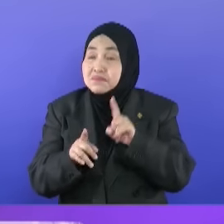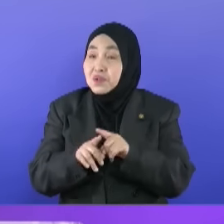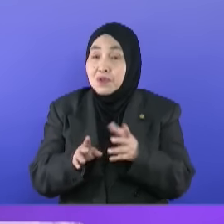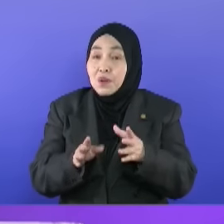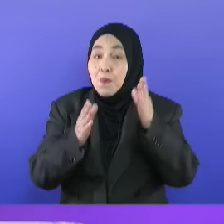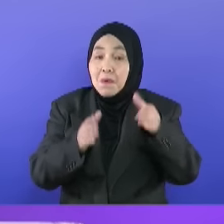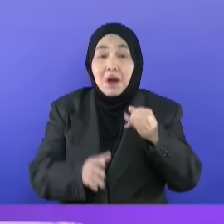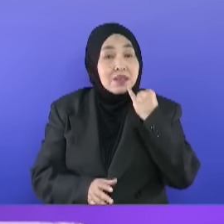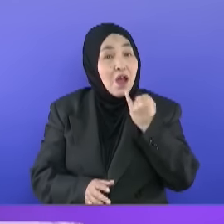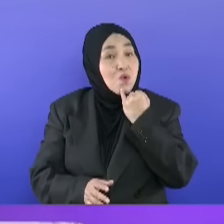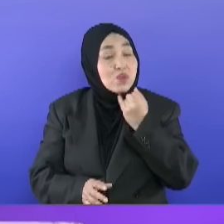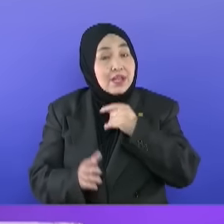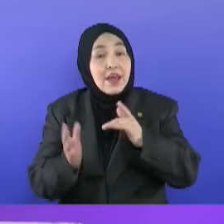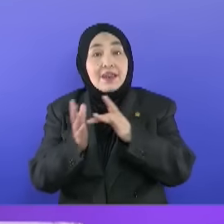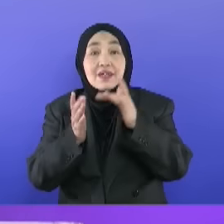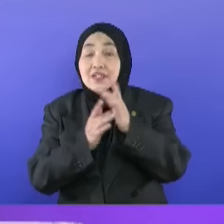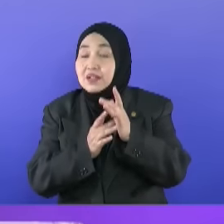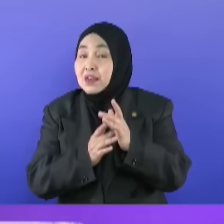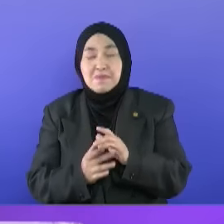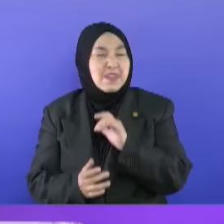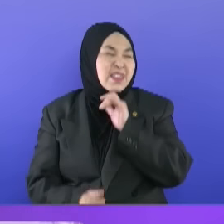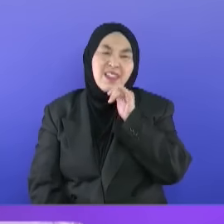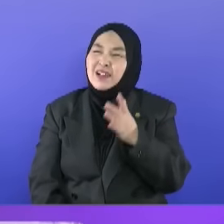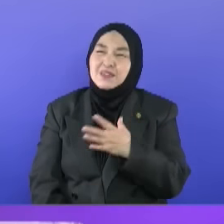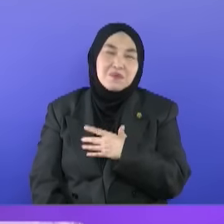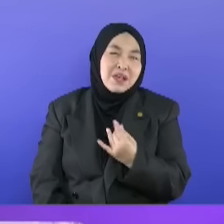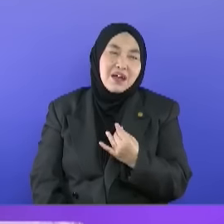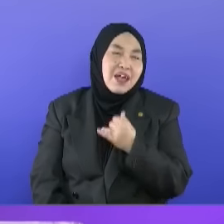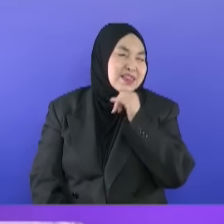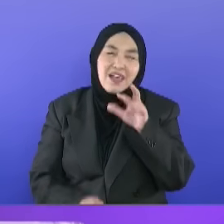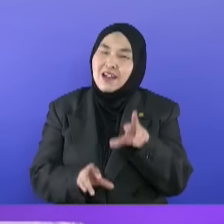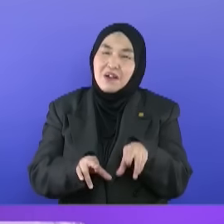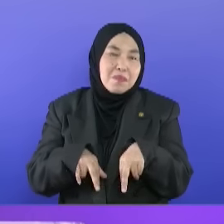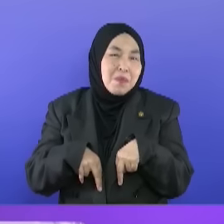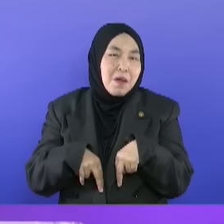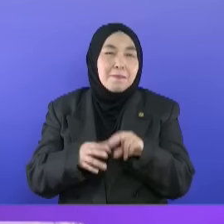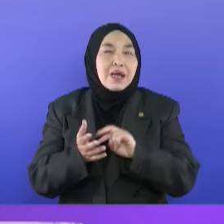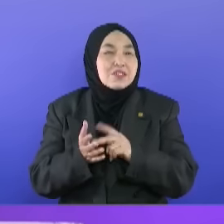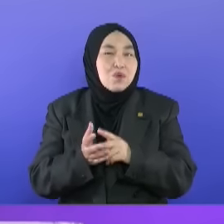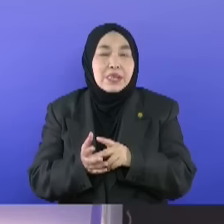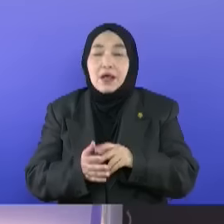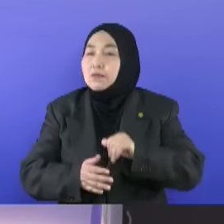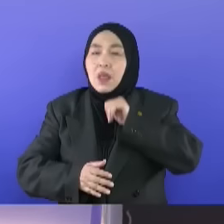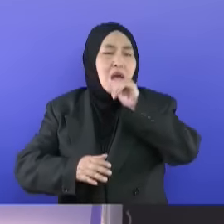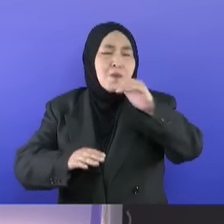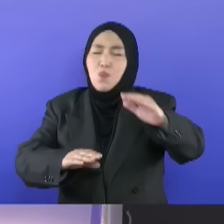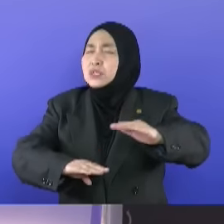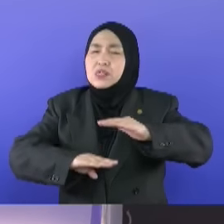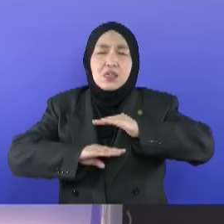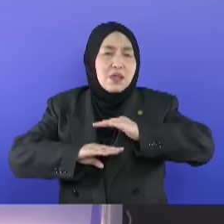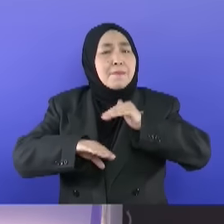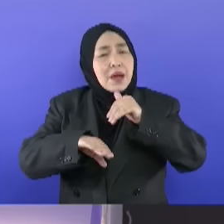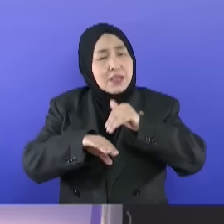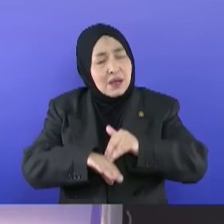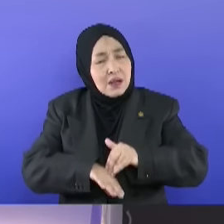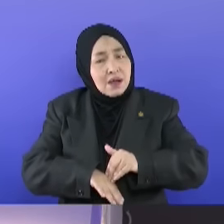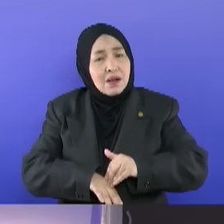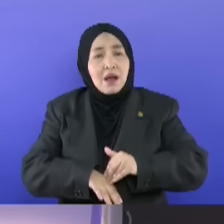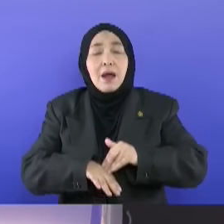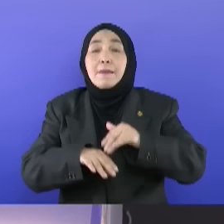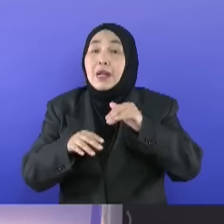orang-orang Yahudi, orang Nasrani dia tak suka, takkan reda. Ya. Reda tu maksudnya dia puas hati. takkan puas hati kepada